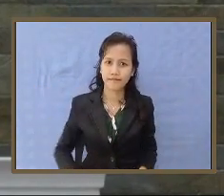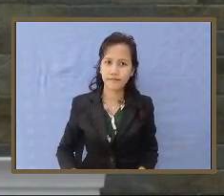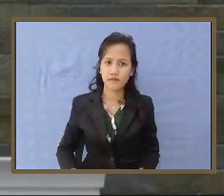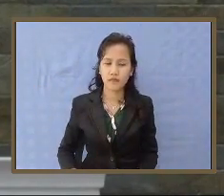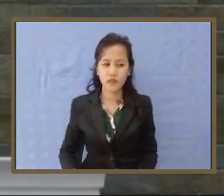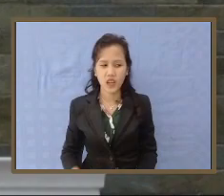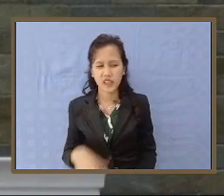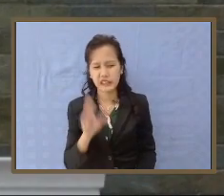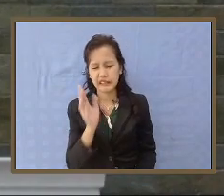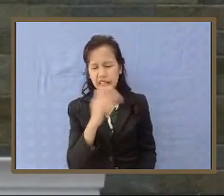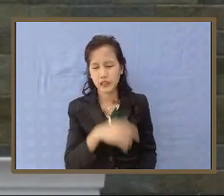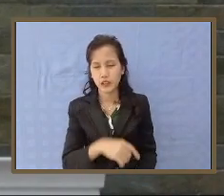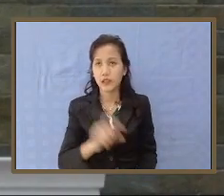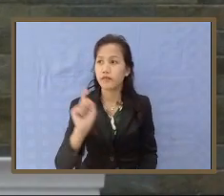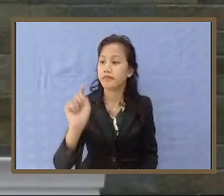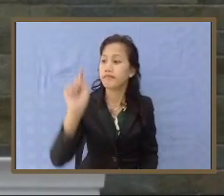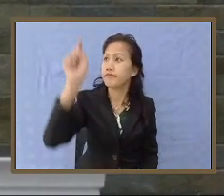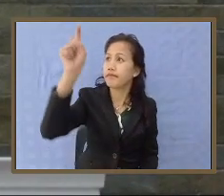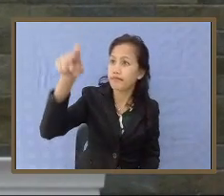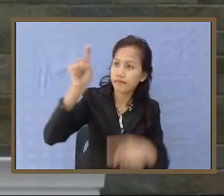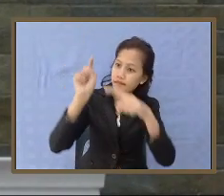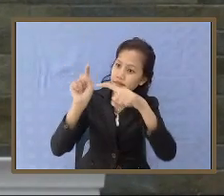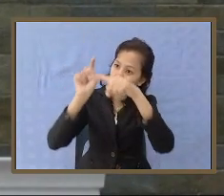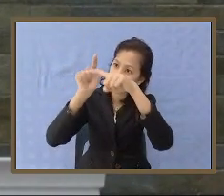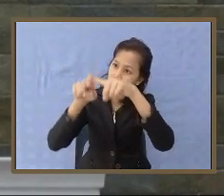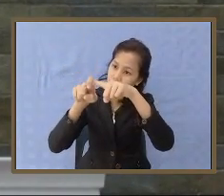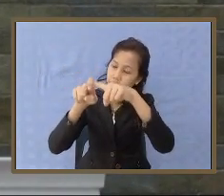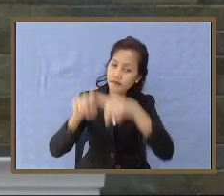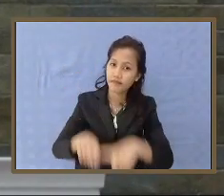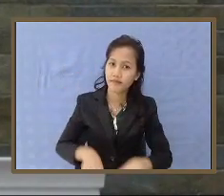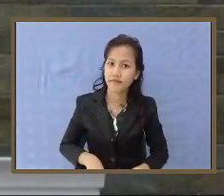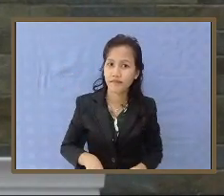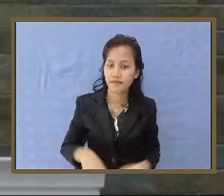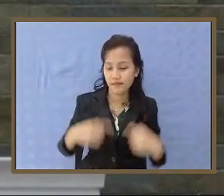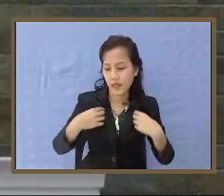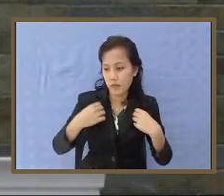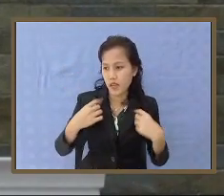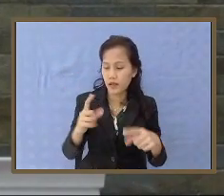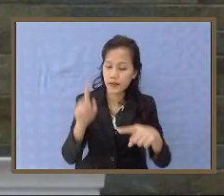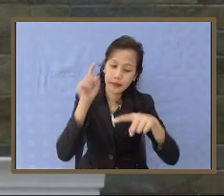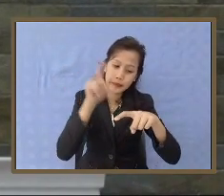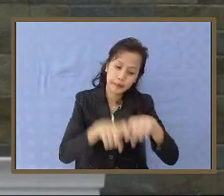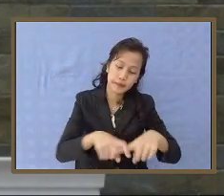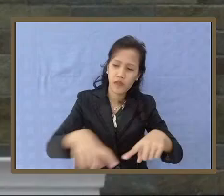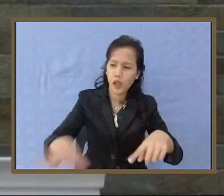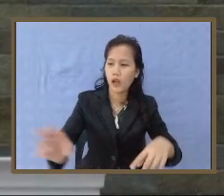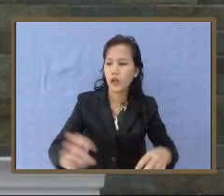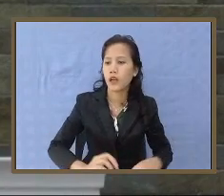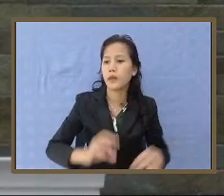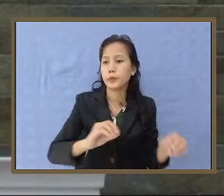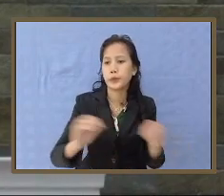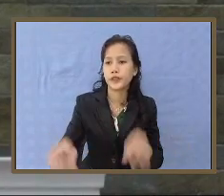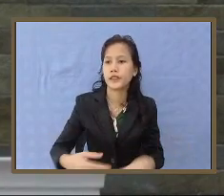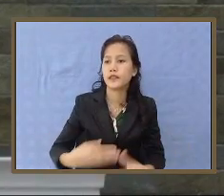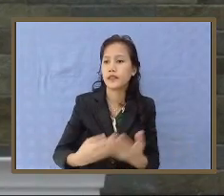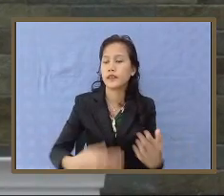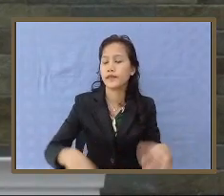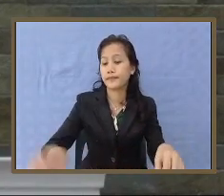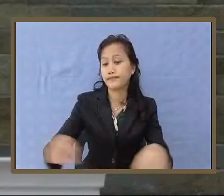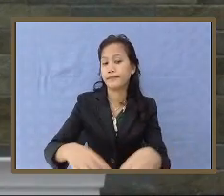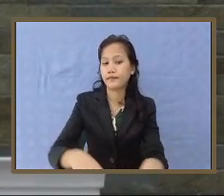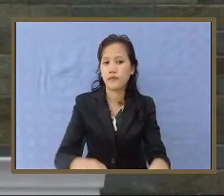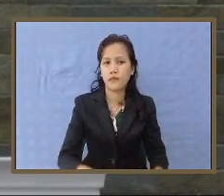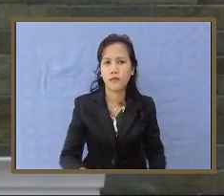niyo. Hindi sa tingin lang, pag nakita niyo yung treadmill niyo, ay nako. Baka mukhang nagbabawas na ako ng fats ko.